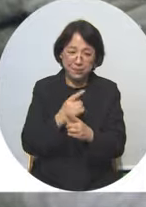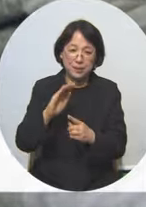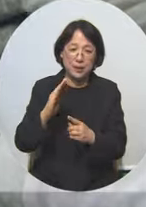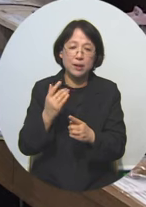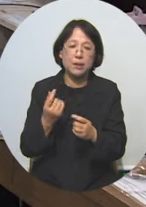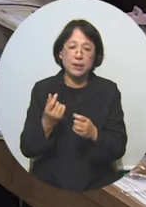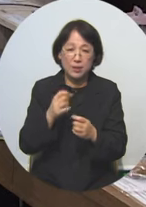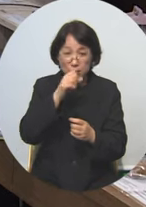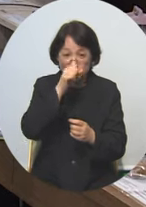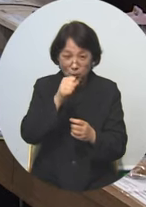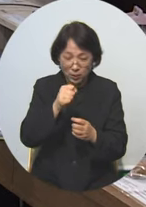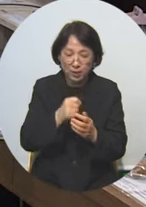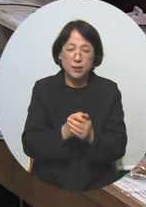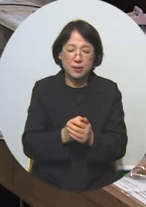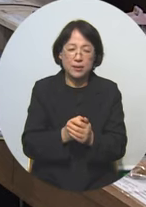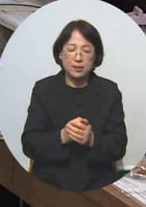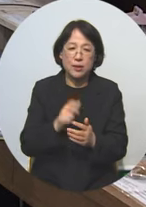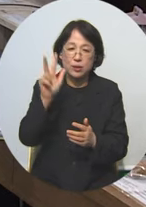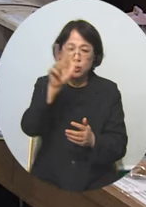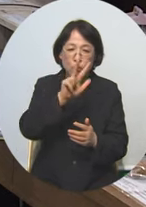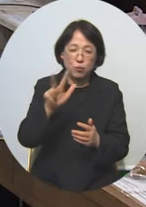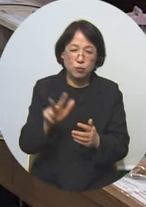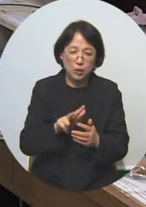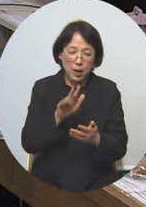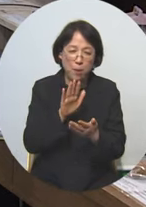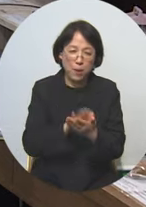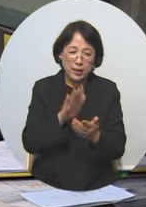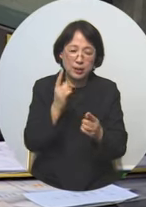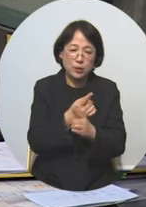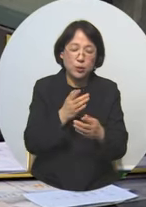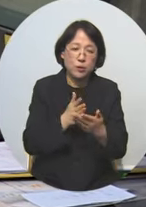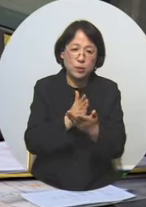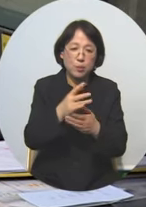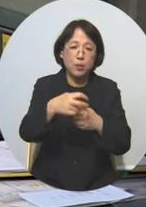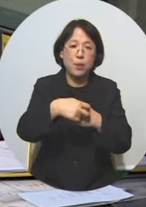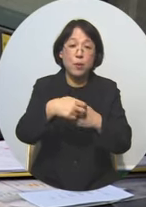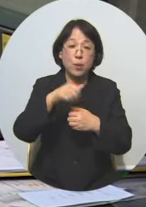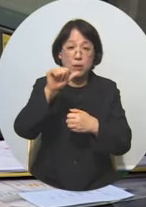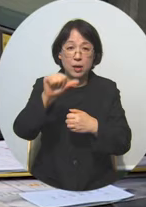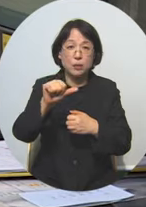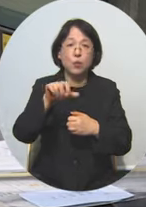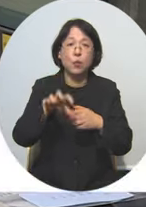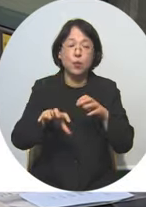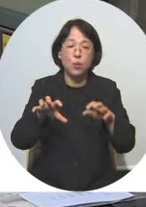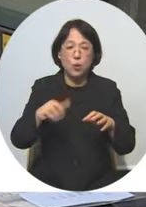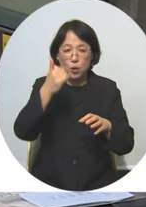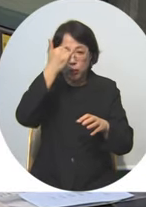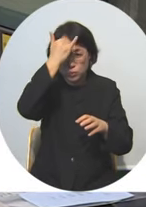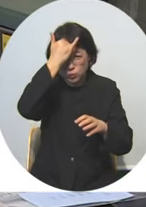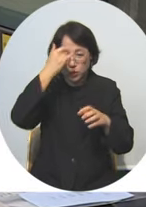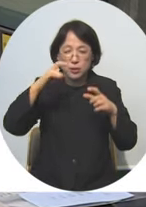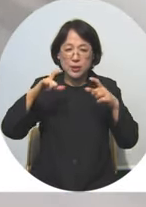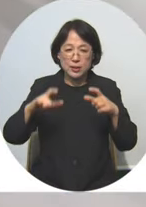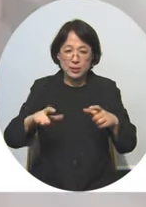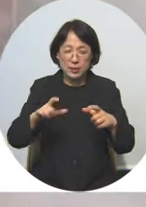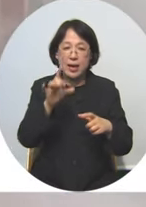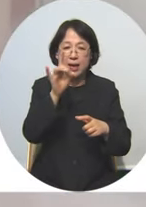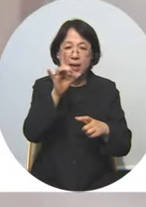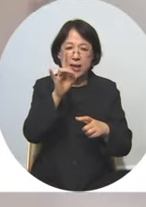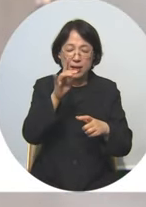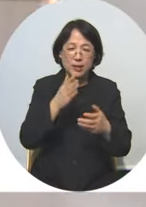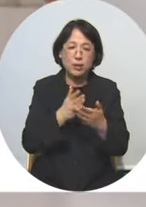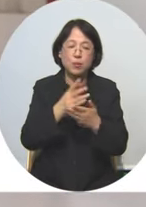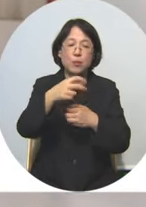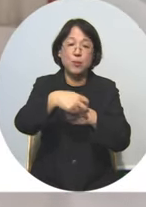좋으시네요. 전국의 화상치료 전문병원은 총 5곳. 충청권의 유일한 화상치료 전문병원인 이곳은 입원